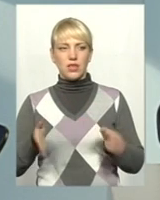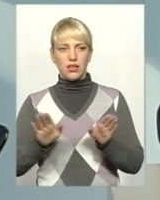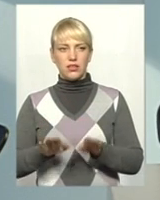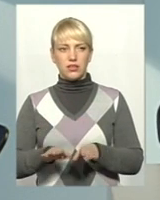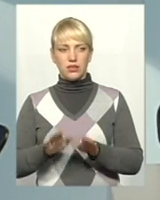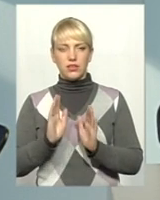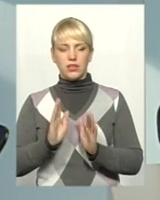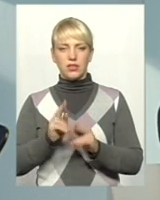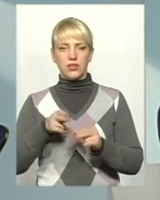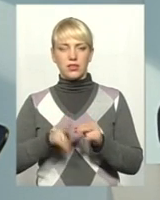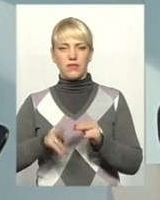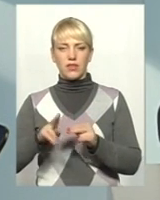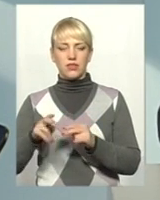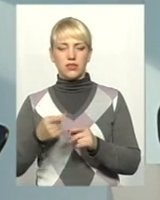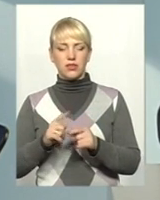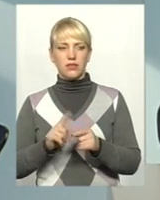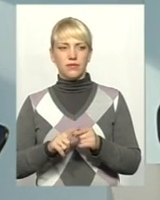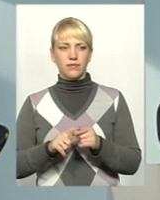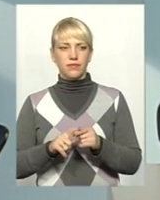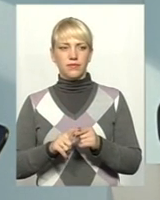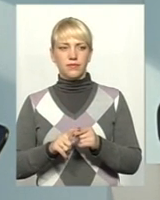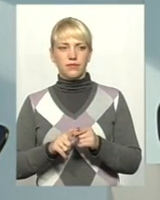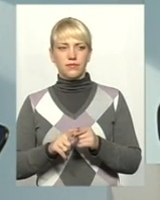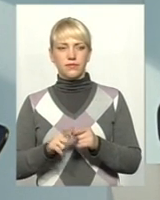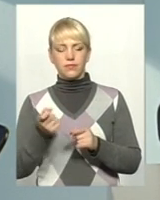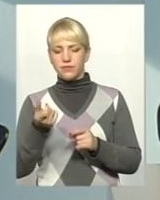Залишилося їх тільки завершити, це там укріплення узбіч,